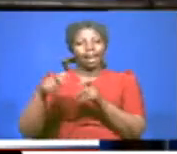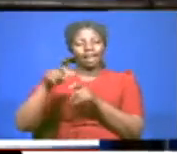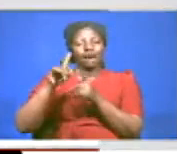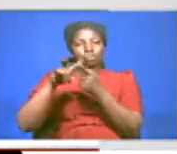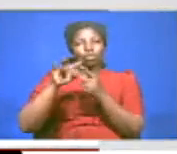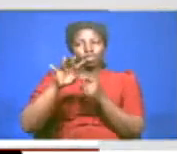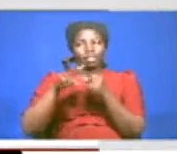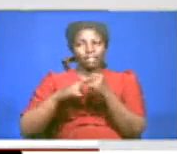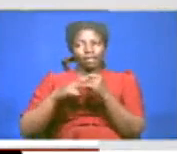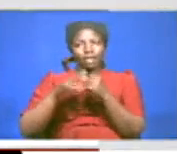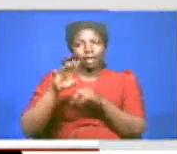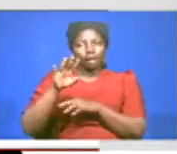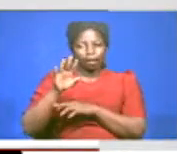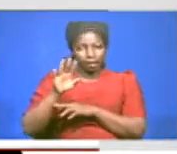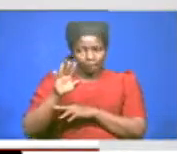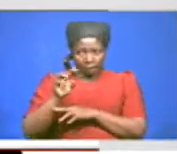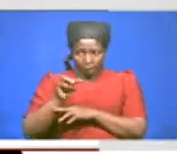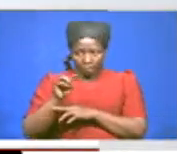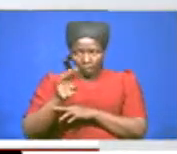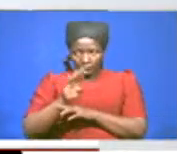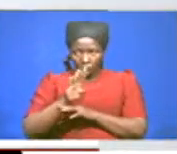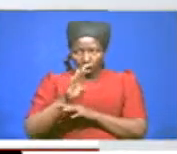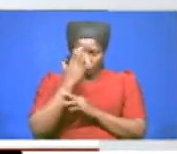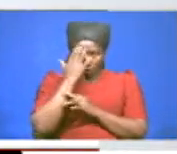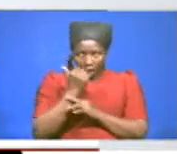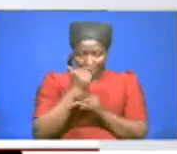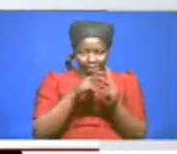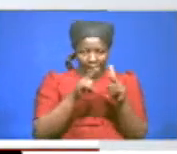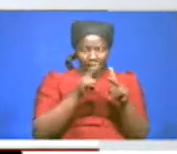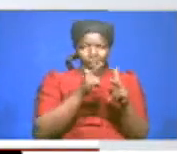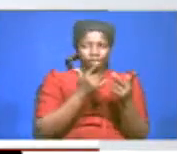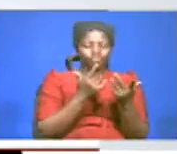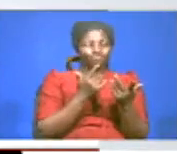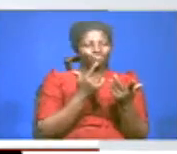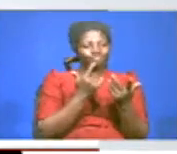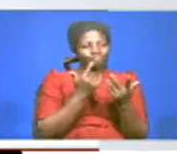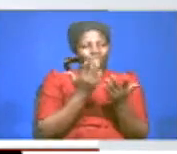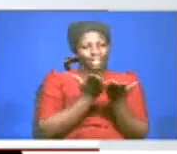47 kutokana na kuanzishwa kwa huduma zinazowanufaisha wateja na kuongezeka kwa wanachama.